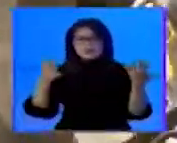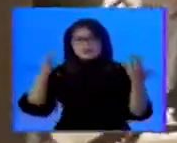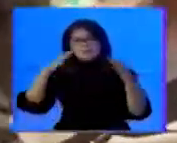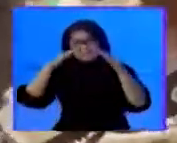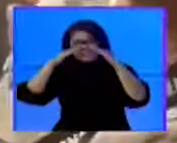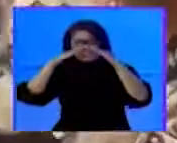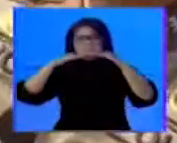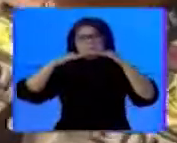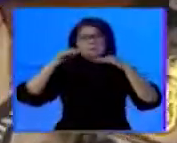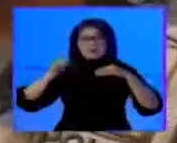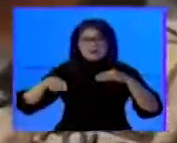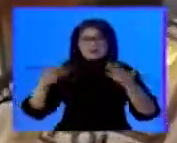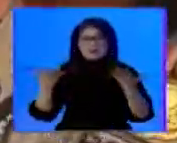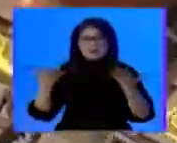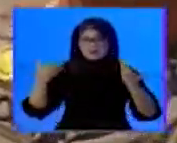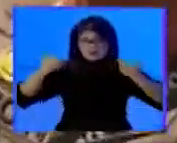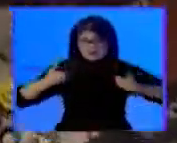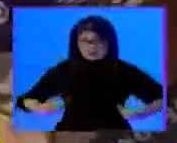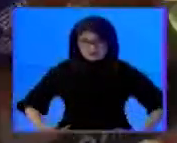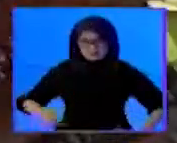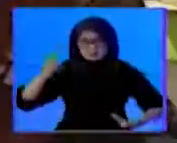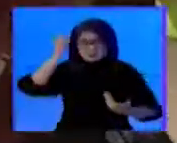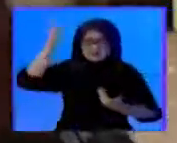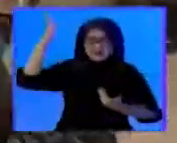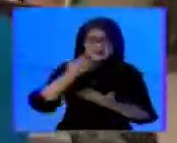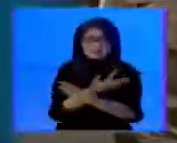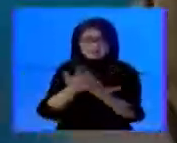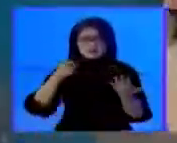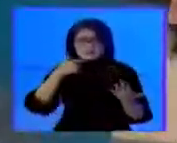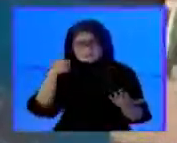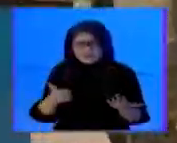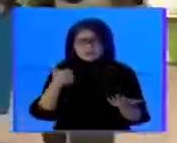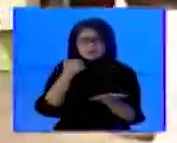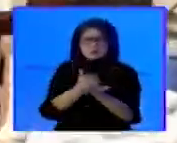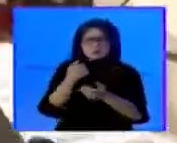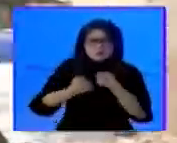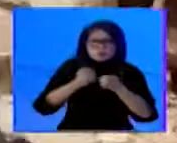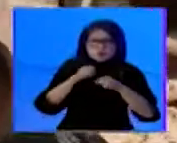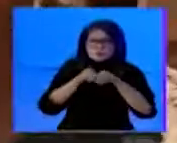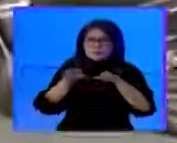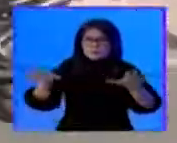umum. Kedisiplinan dan kepedulian masyarakat sangat diperlukan dalam upaya untuk mengurangi angka kasus